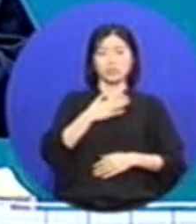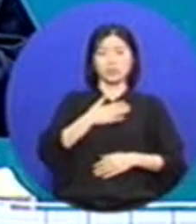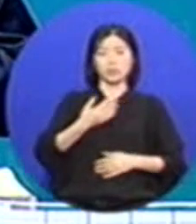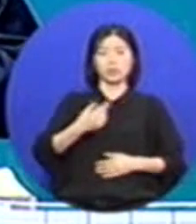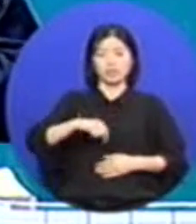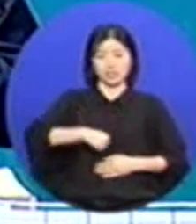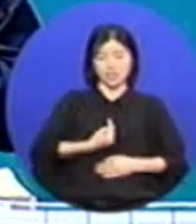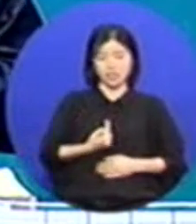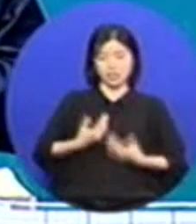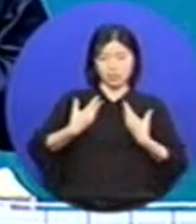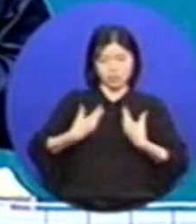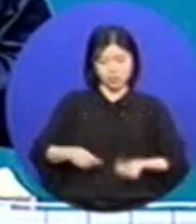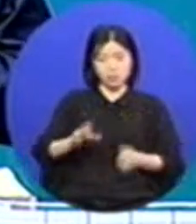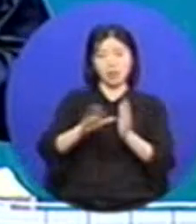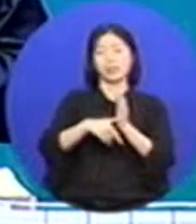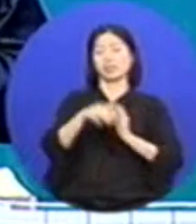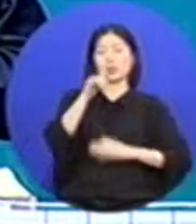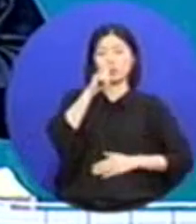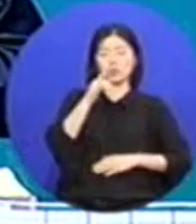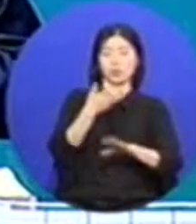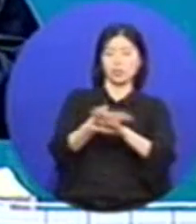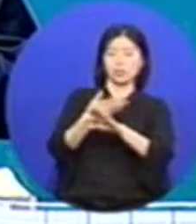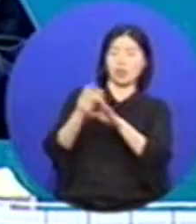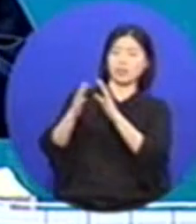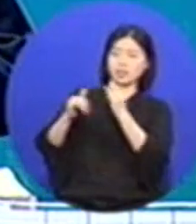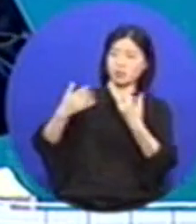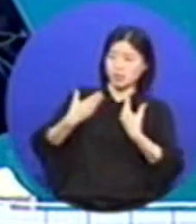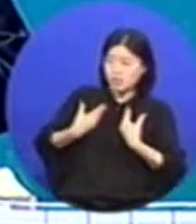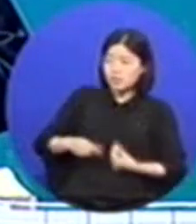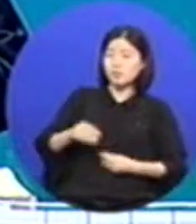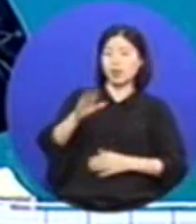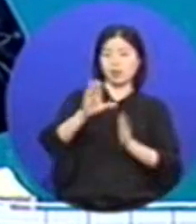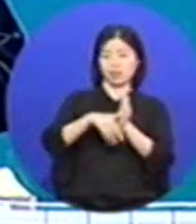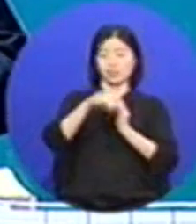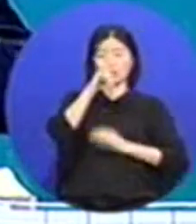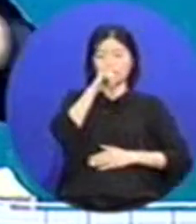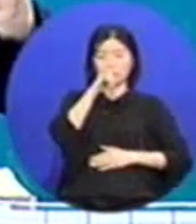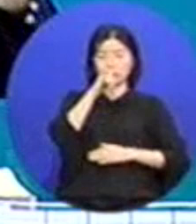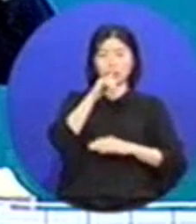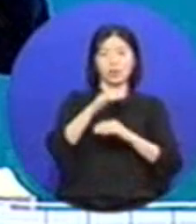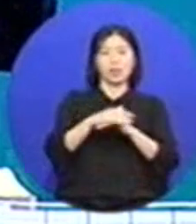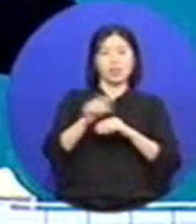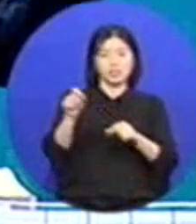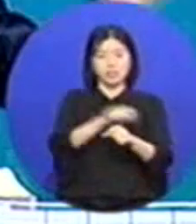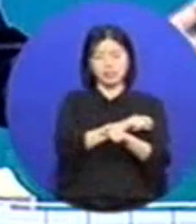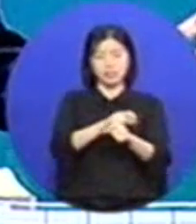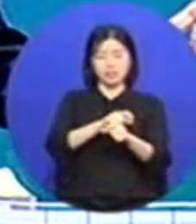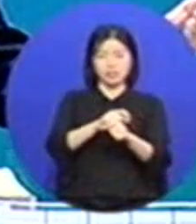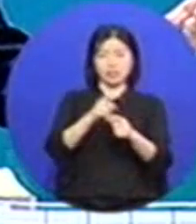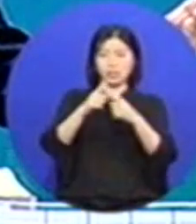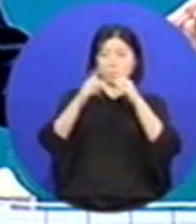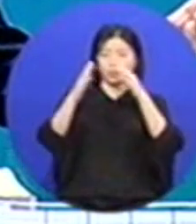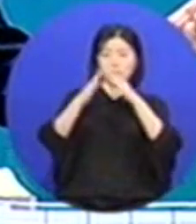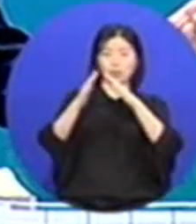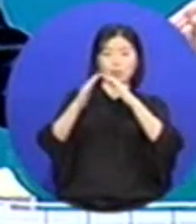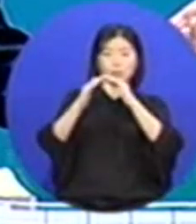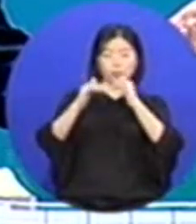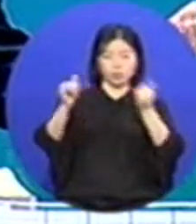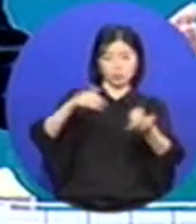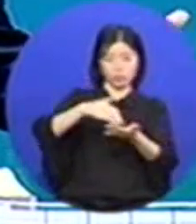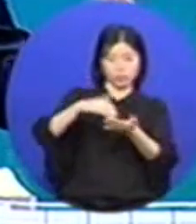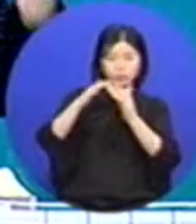있고 또 뭐 사람들에게 실망할 때도 있고 특히 교우들이 이렇게 많이 있다보니까